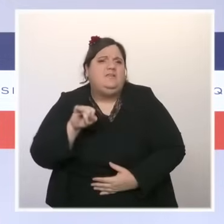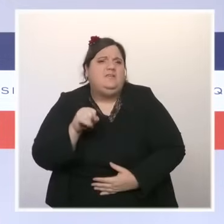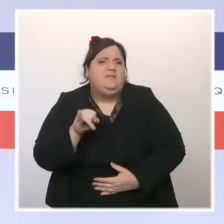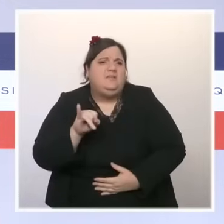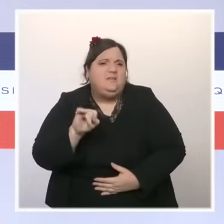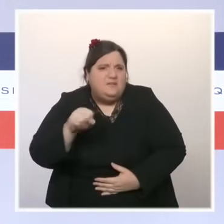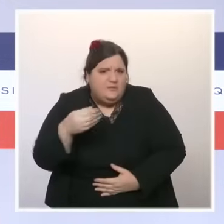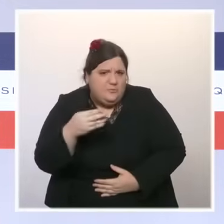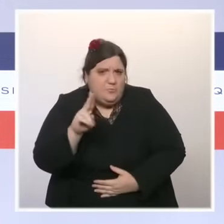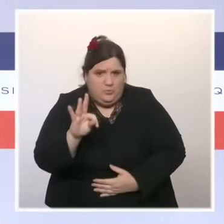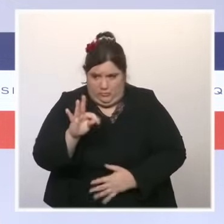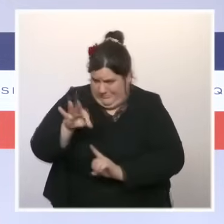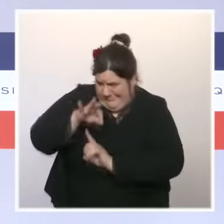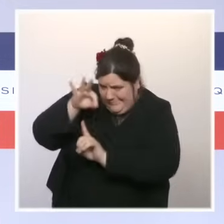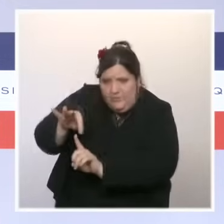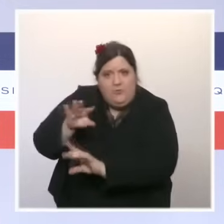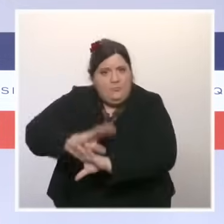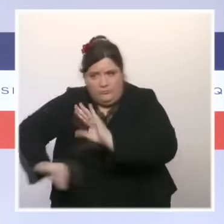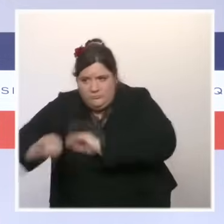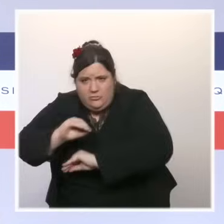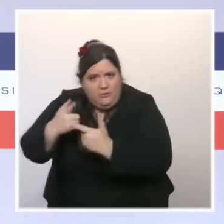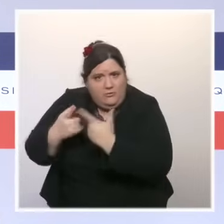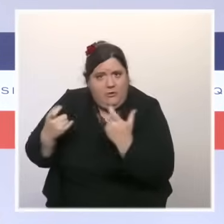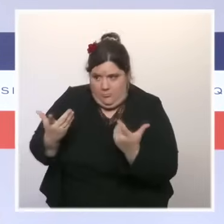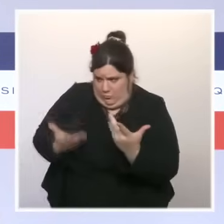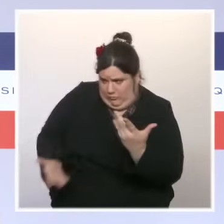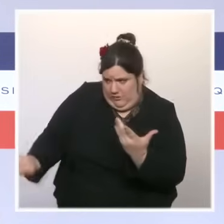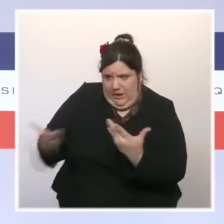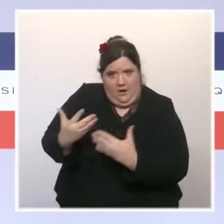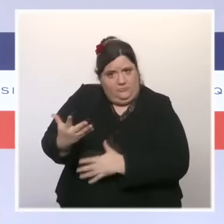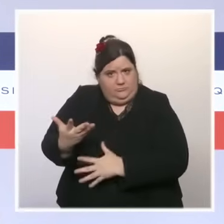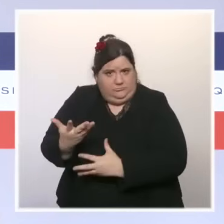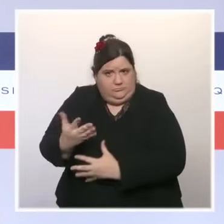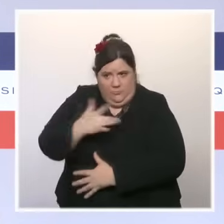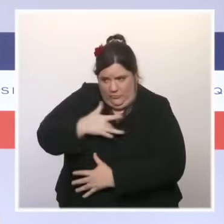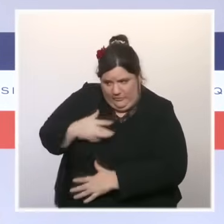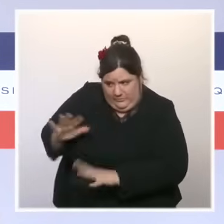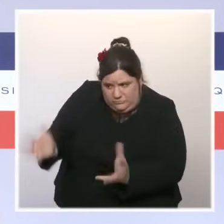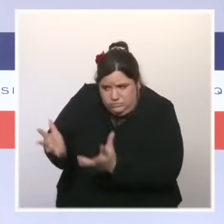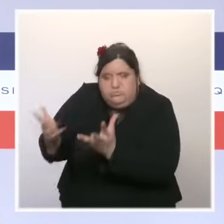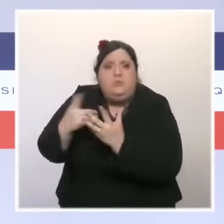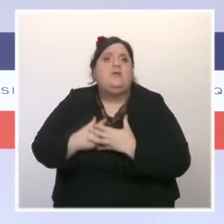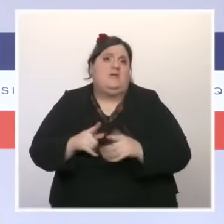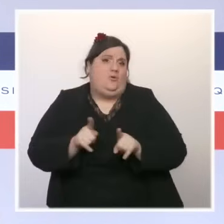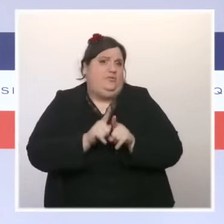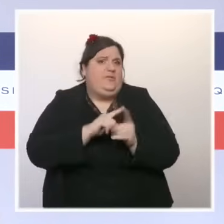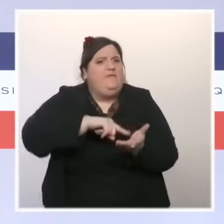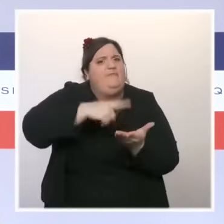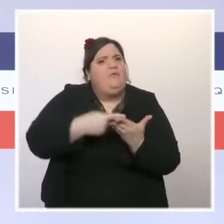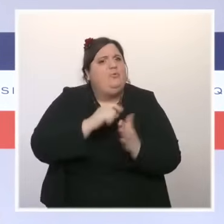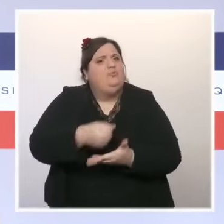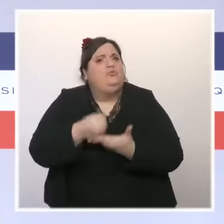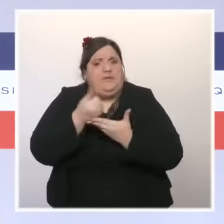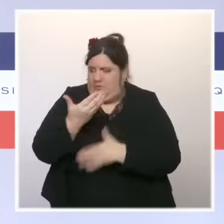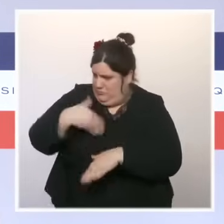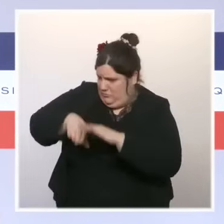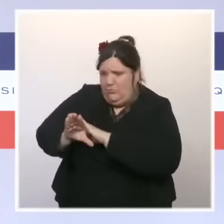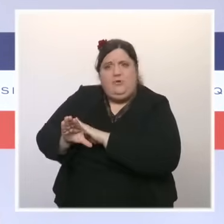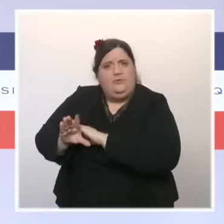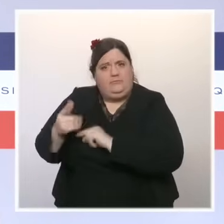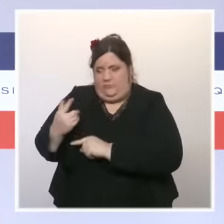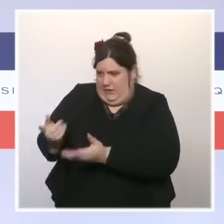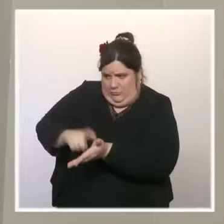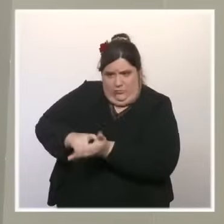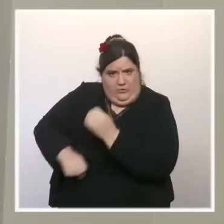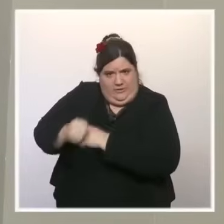médicales qui ont pu être réalisées pour les populations. Et nous continuons avec un fonds de soutien qui a été déployé dès les premiers instants. J'entends,